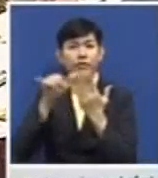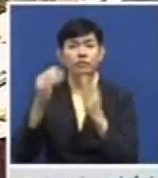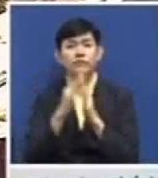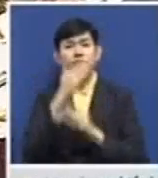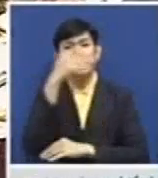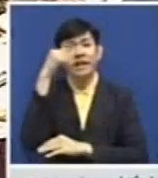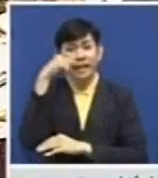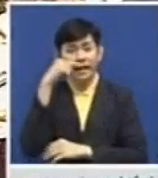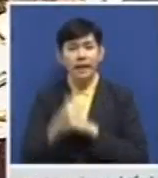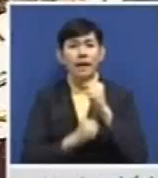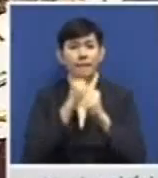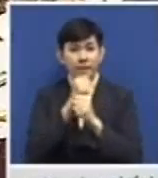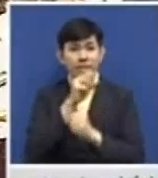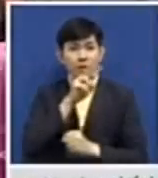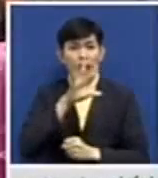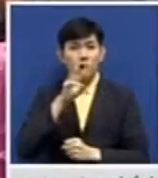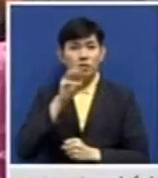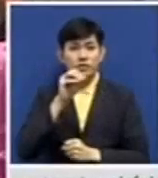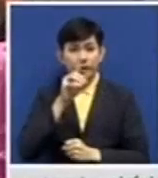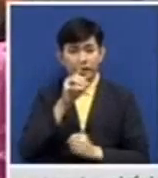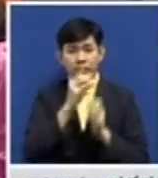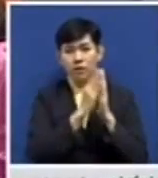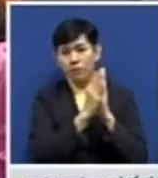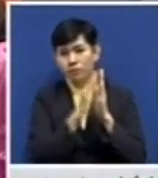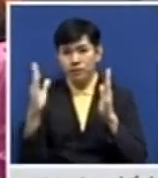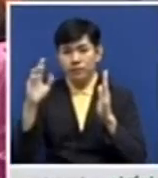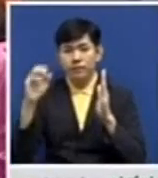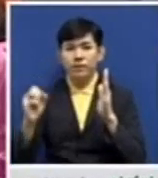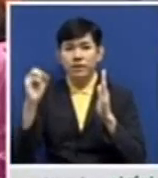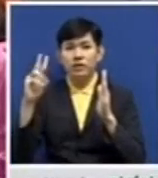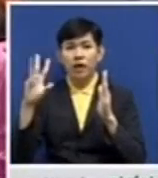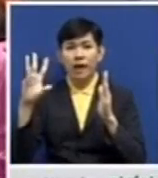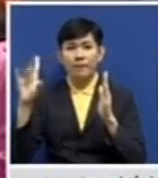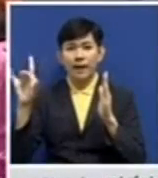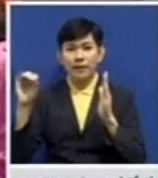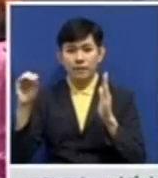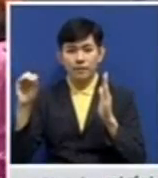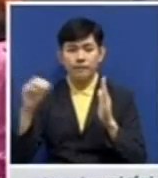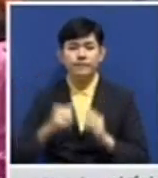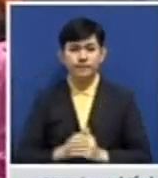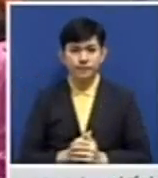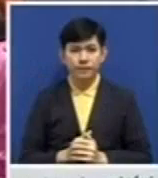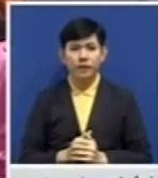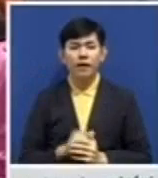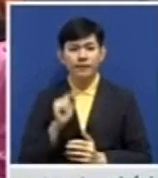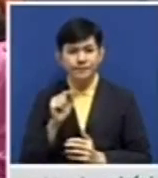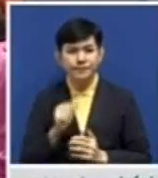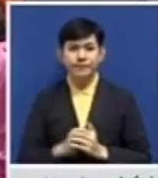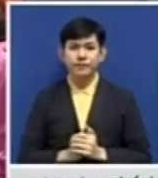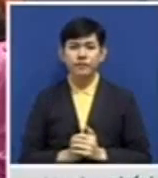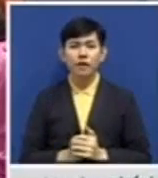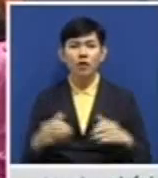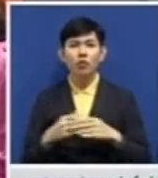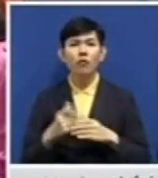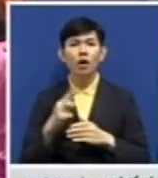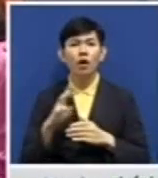ติพุทธศักราช2561ถึง2580และนั่นท่านจึงได้นำคณะ